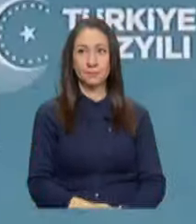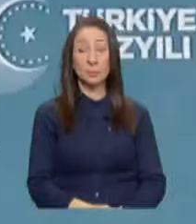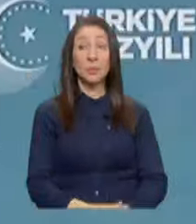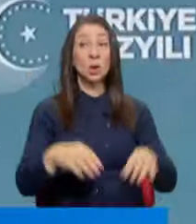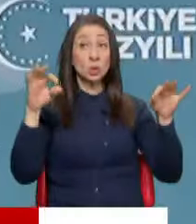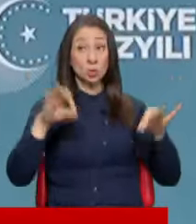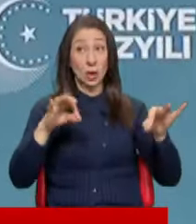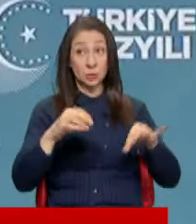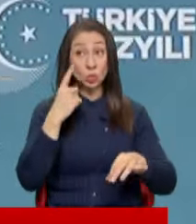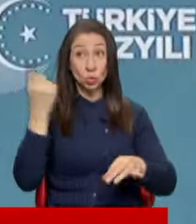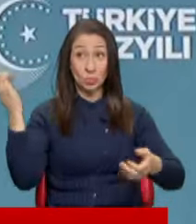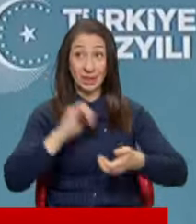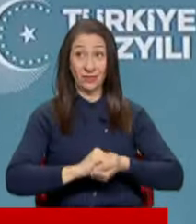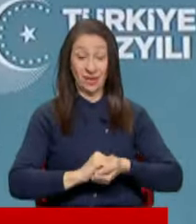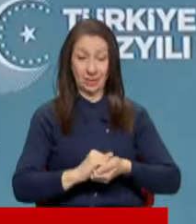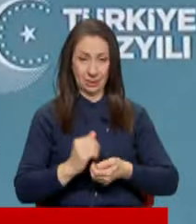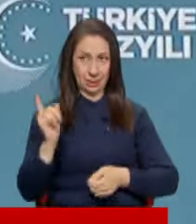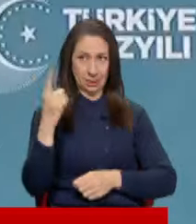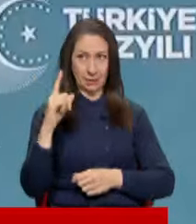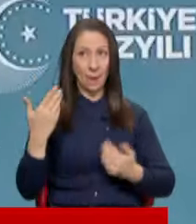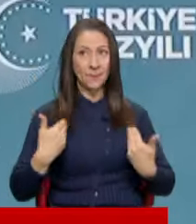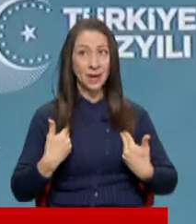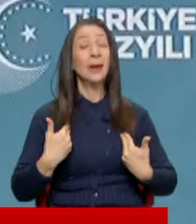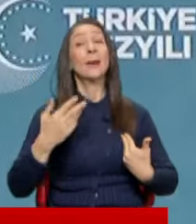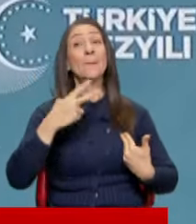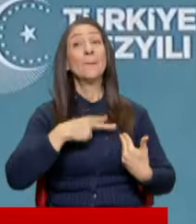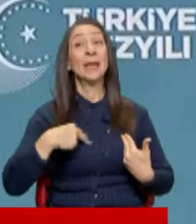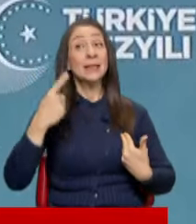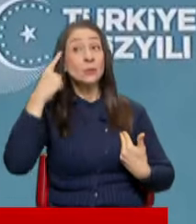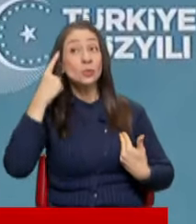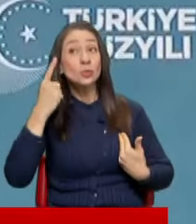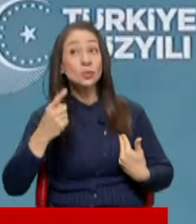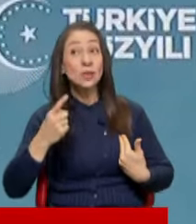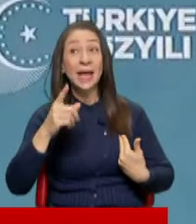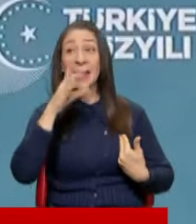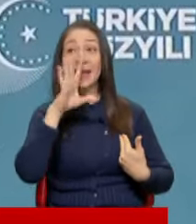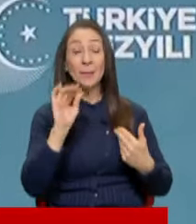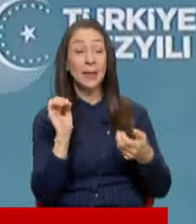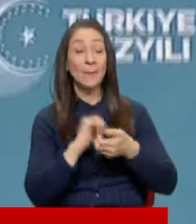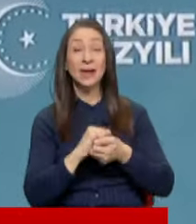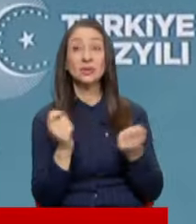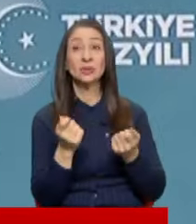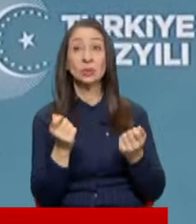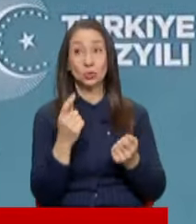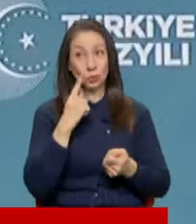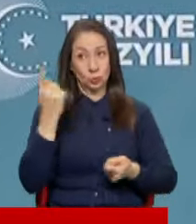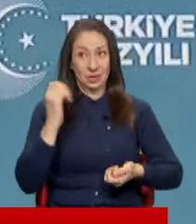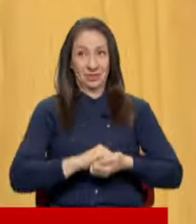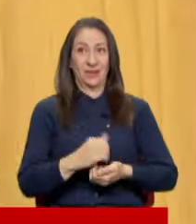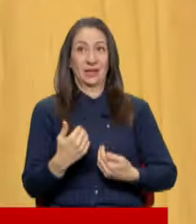anda Cumhur ittifakı iktidar mı bir belediye düşünün ki kiminle hareket edecek Cumhur